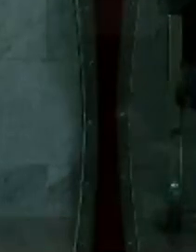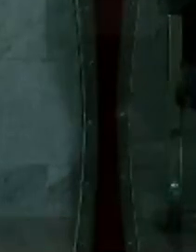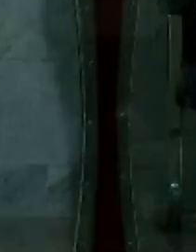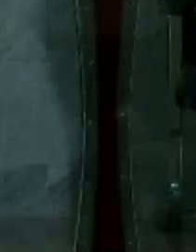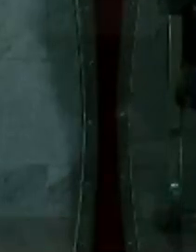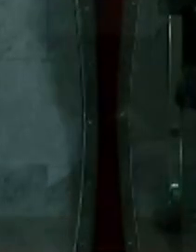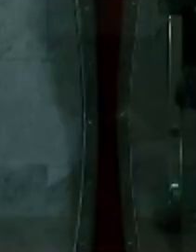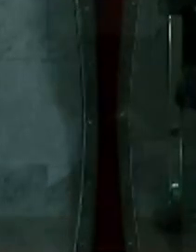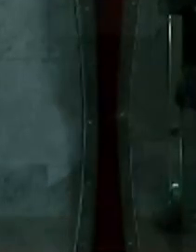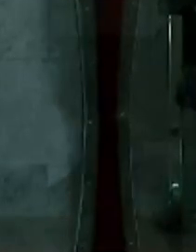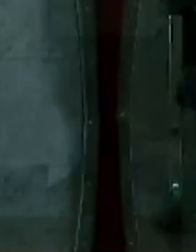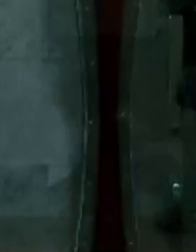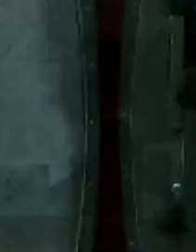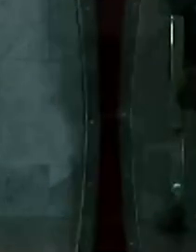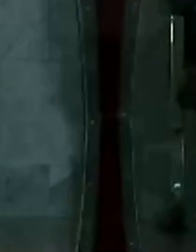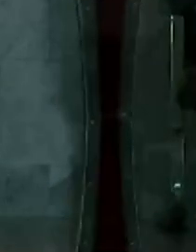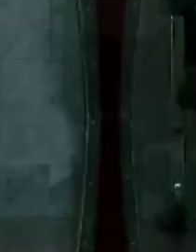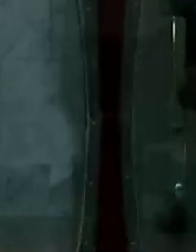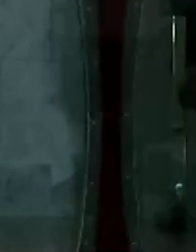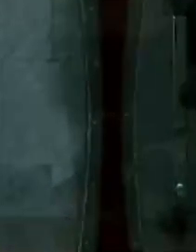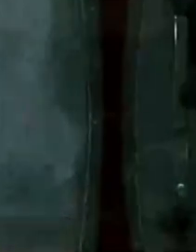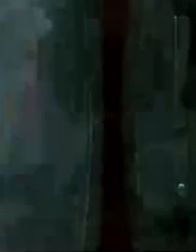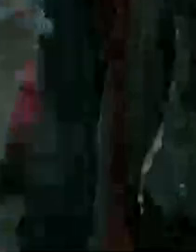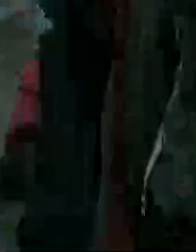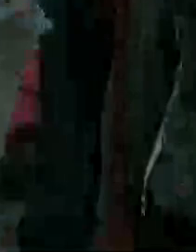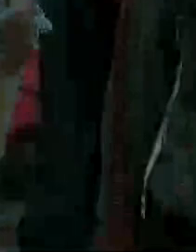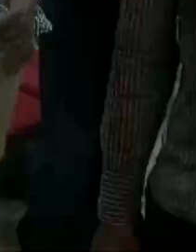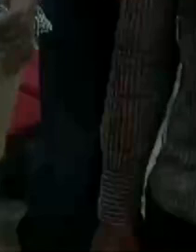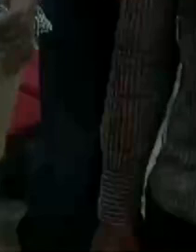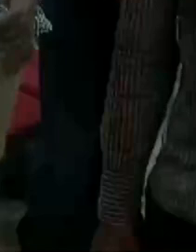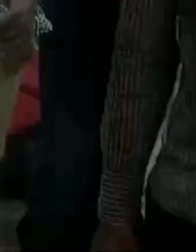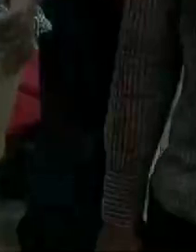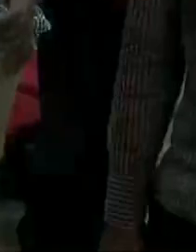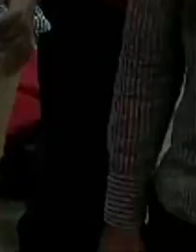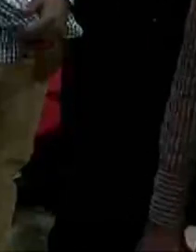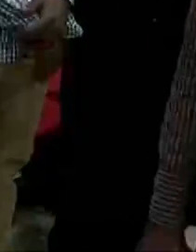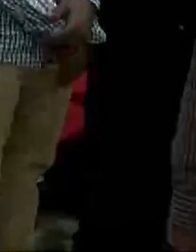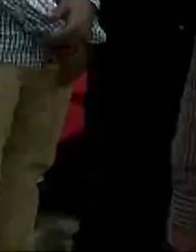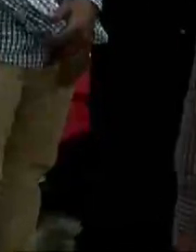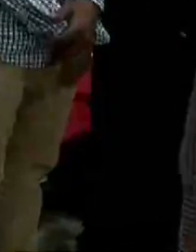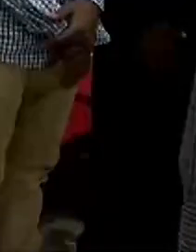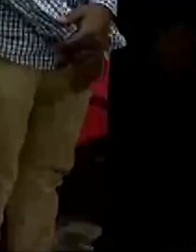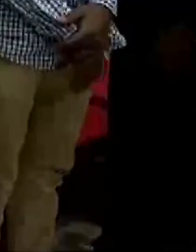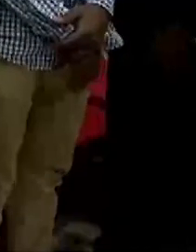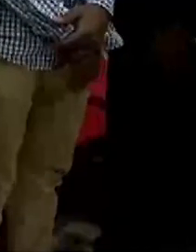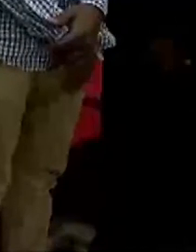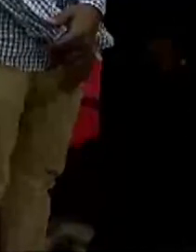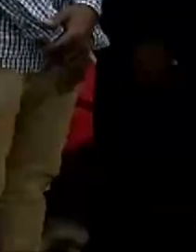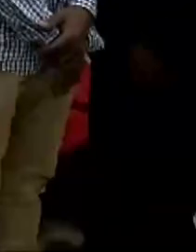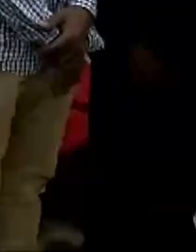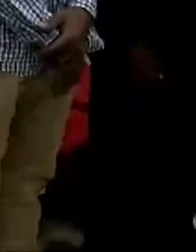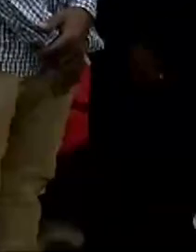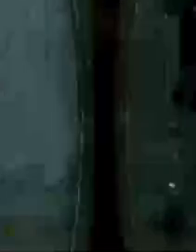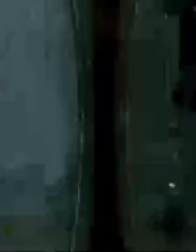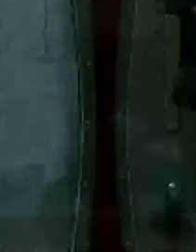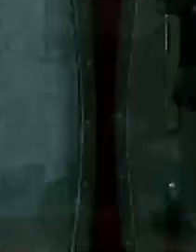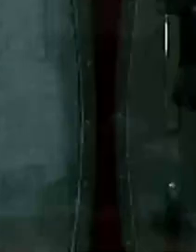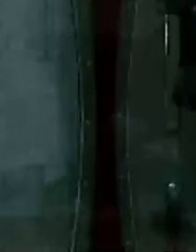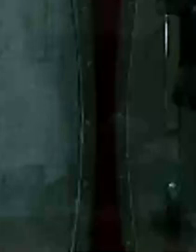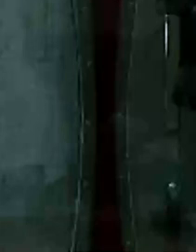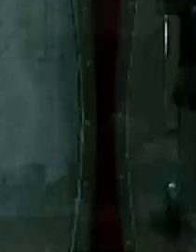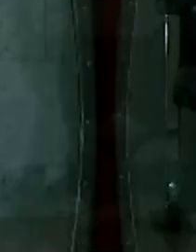Dieu. Je prie que l'amour de Dieu coule au travers de chacun de nous au nom de Jésus-Christ.